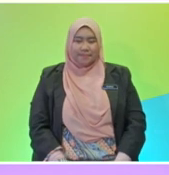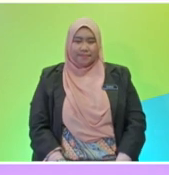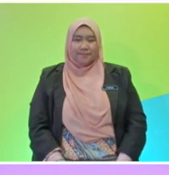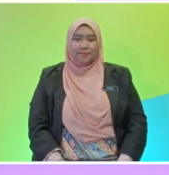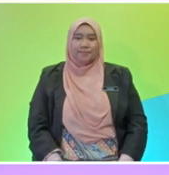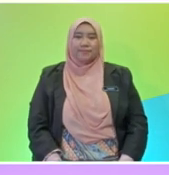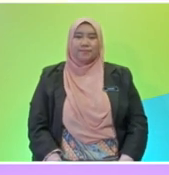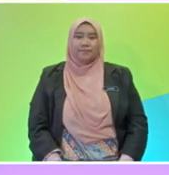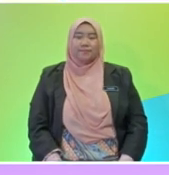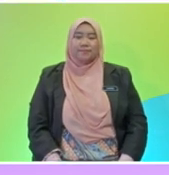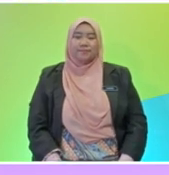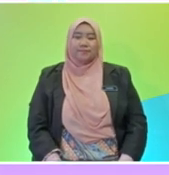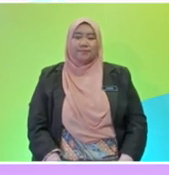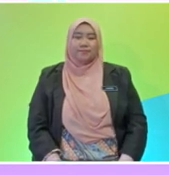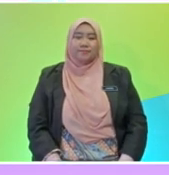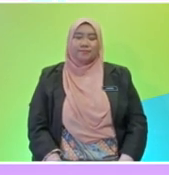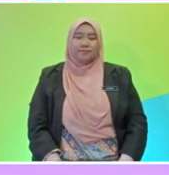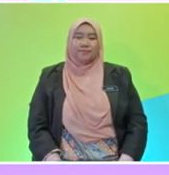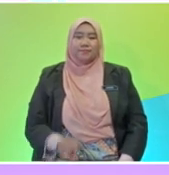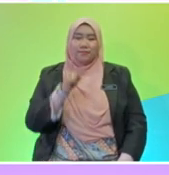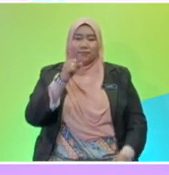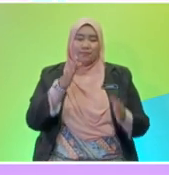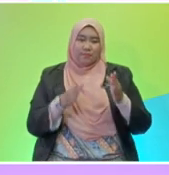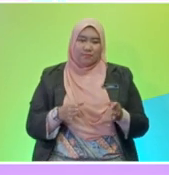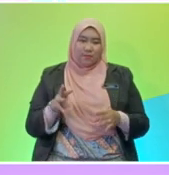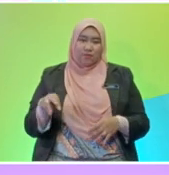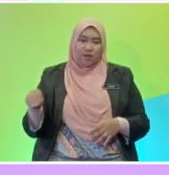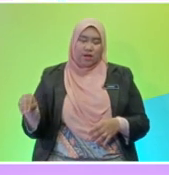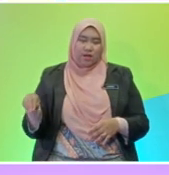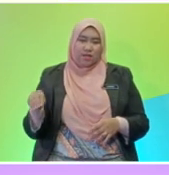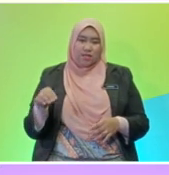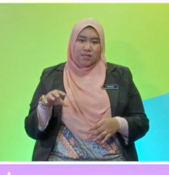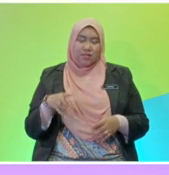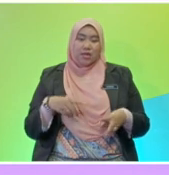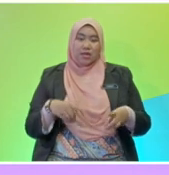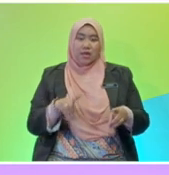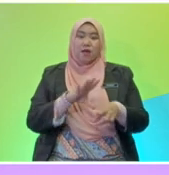oke seterusnya ada seorang kanak-kanak sedang memegang kamera